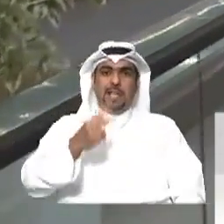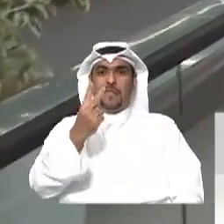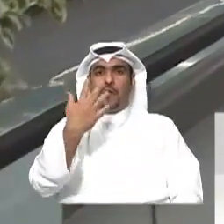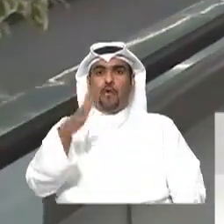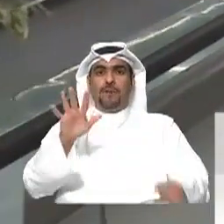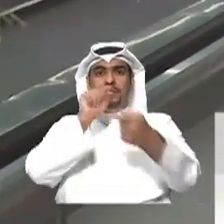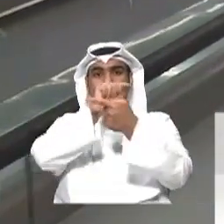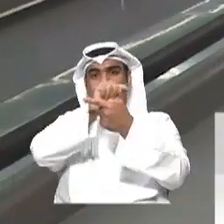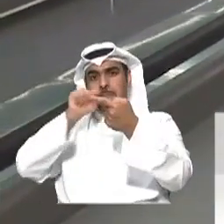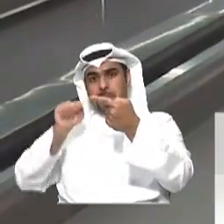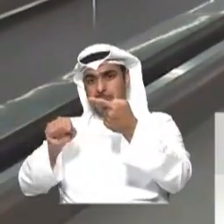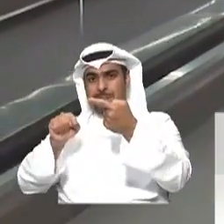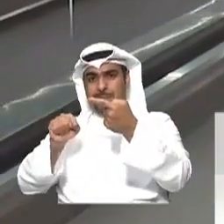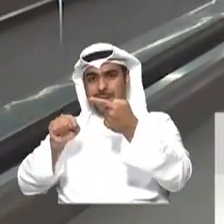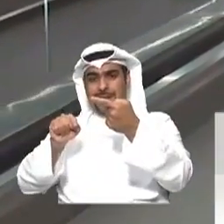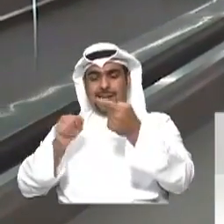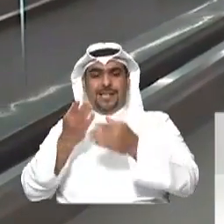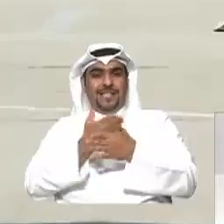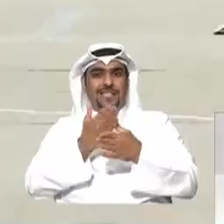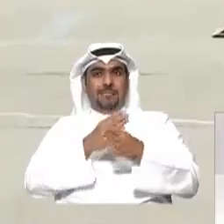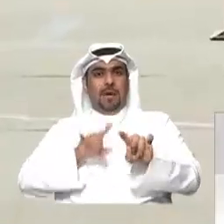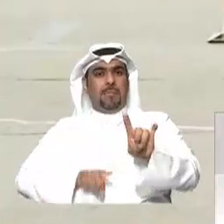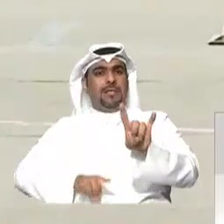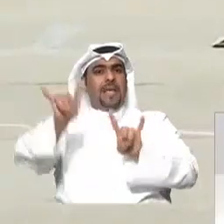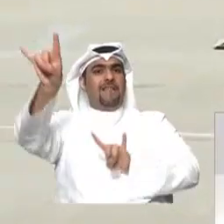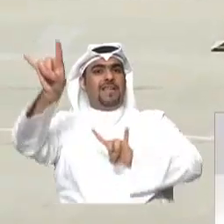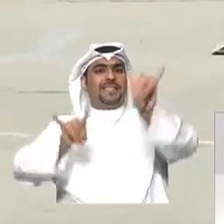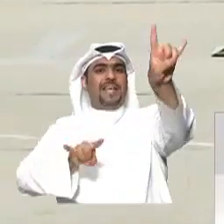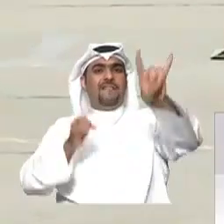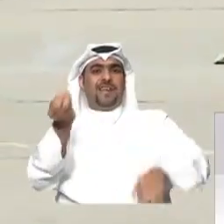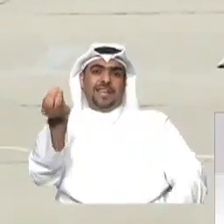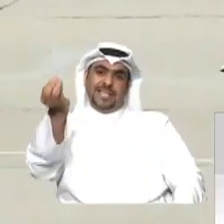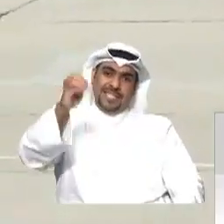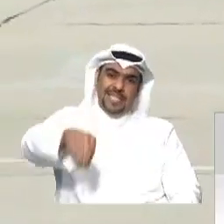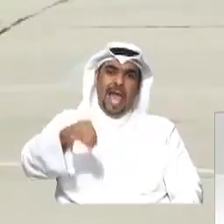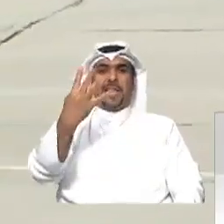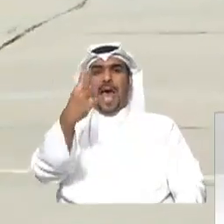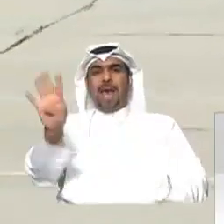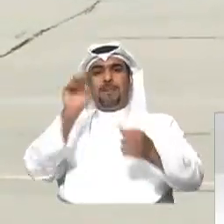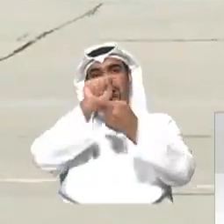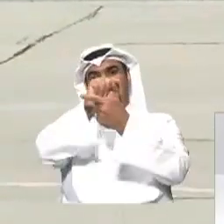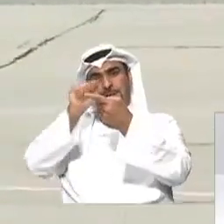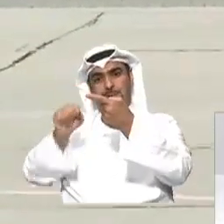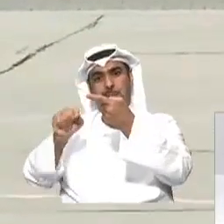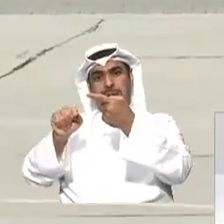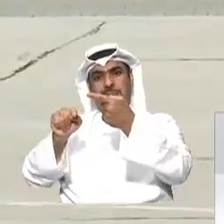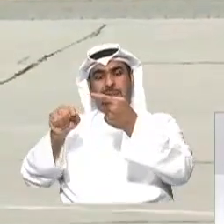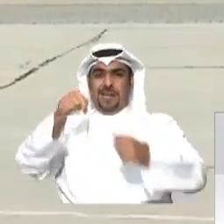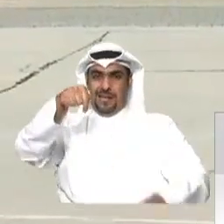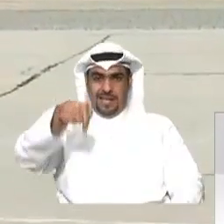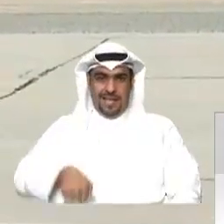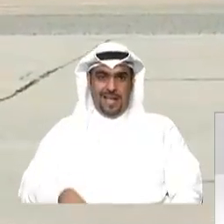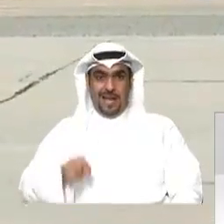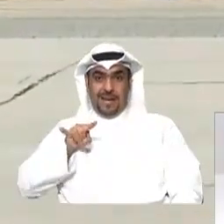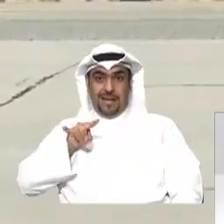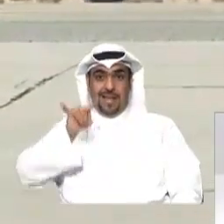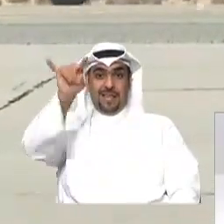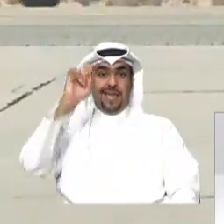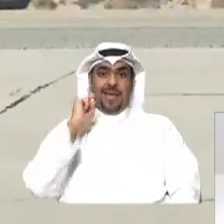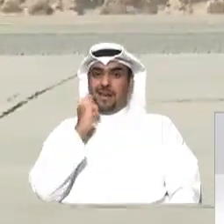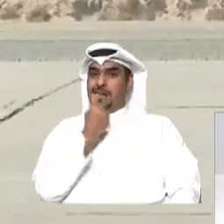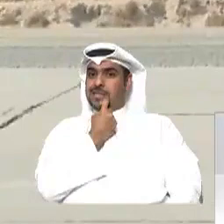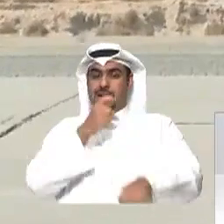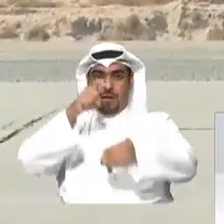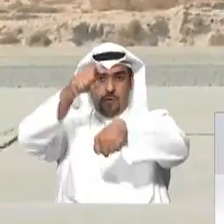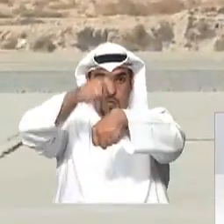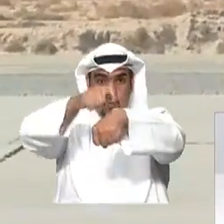وزياده في عدد رحلات في عدد الرحلات بواقع 40% مضيفا ان التزام الخطوط الكويتيه بمواعيد